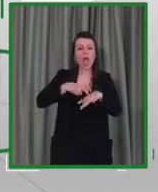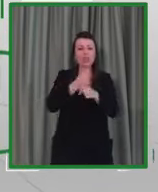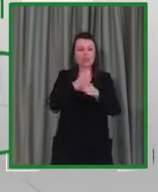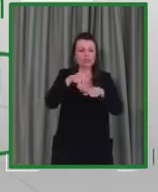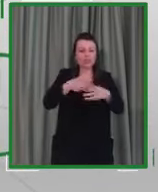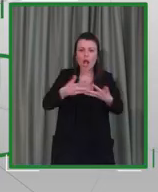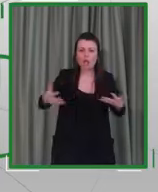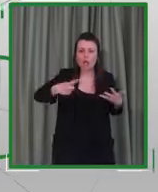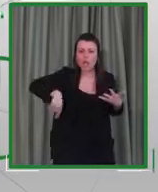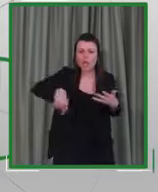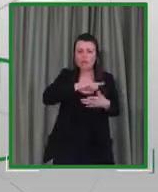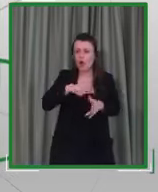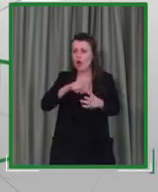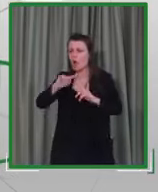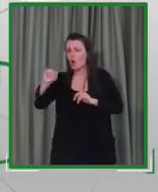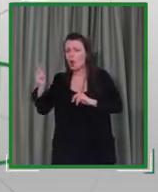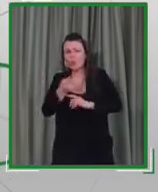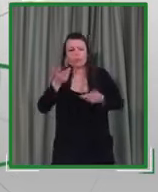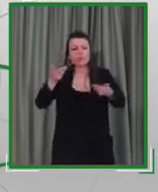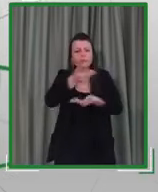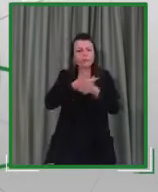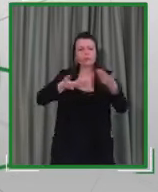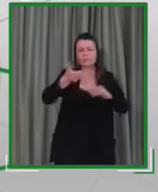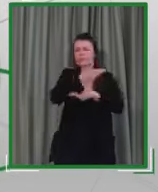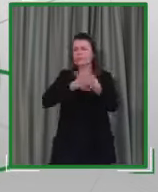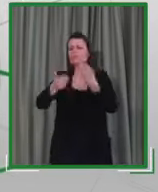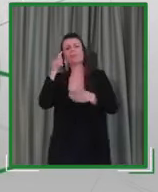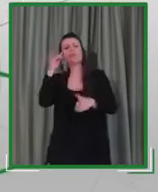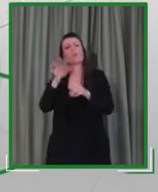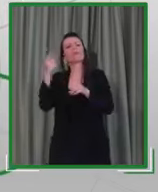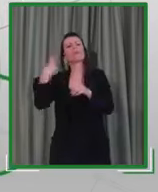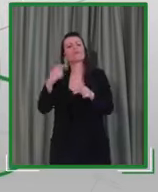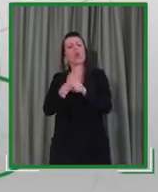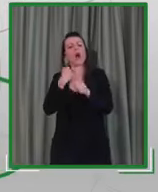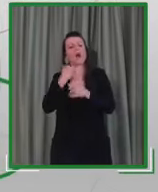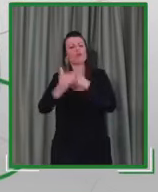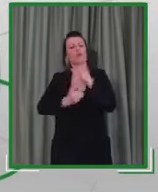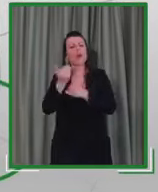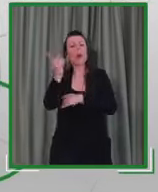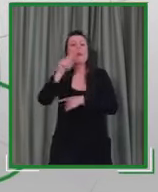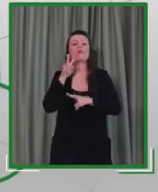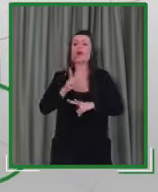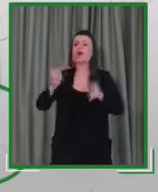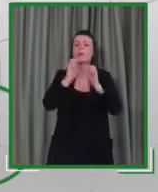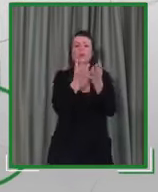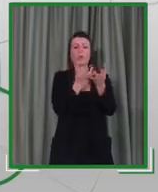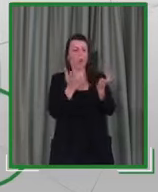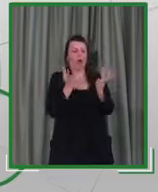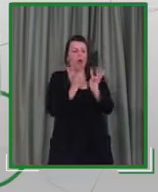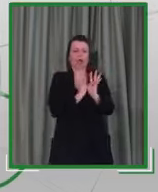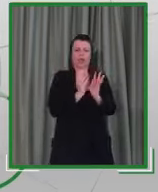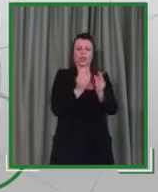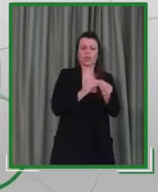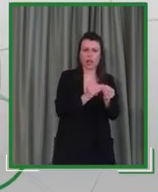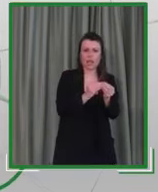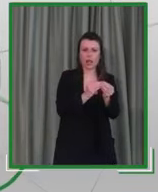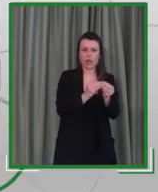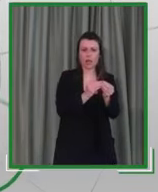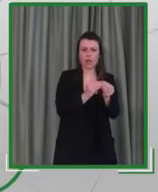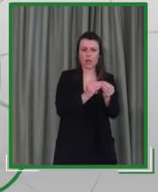su tutti questi aspetti così importanti così come il tema delle quarantenne il tema di riuscire avere una certezza